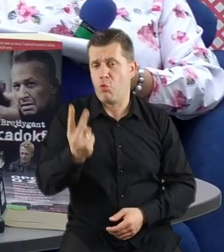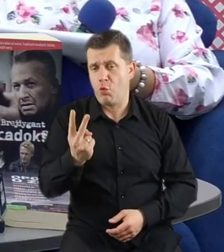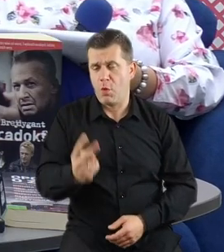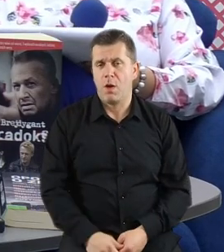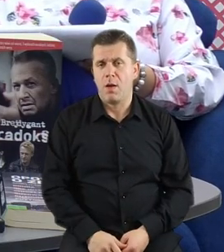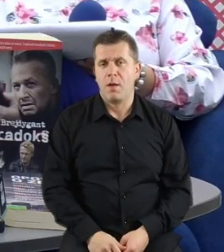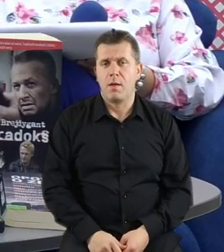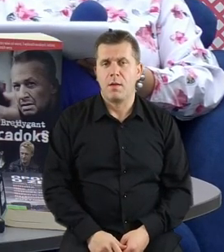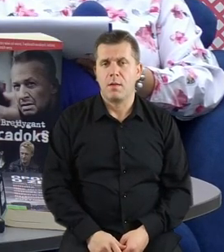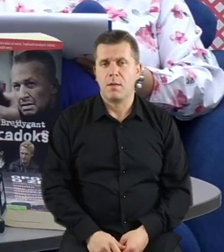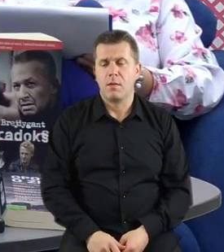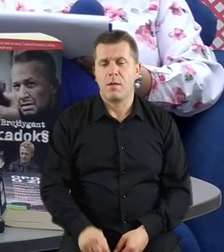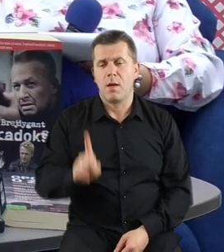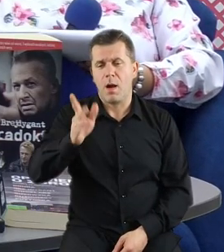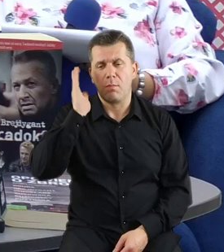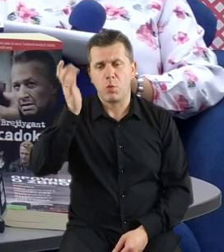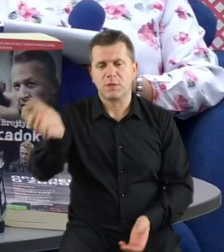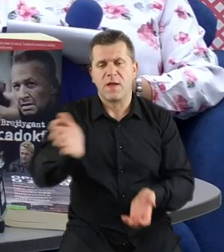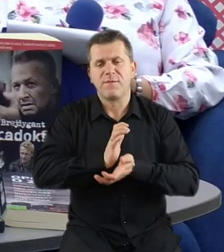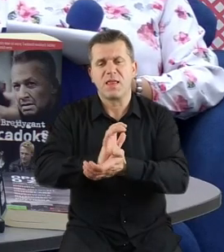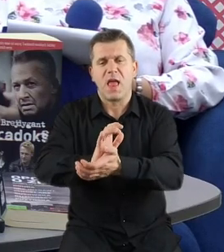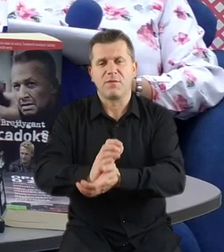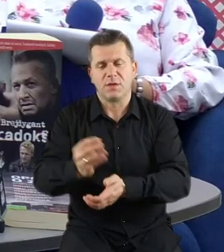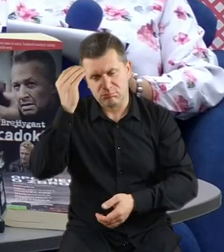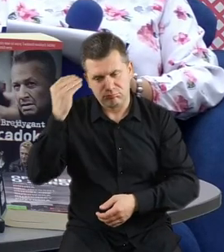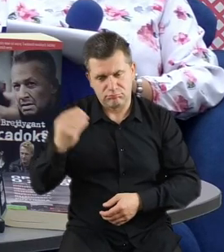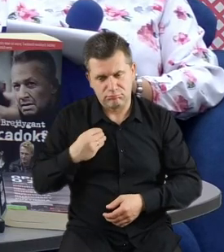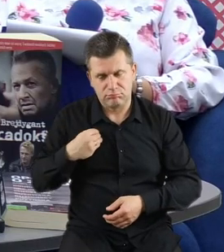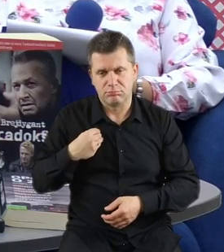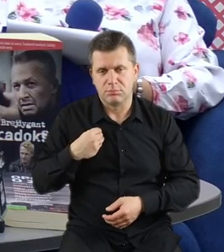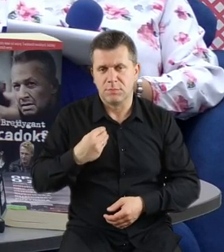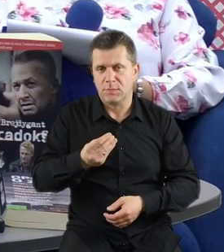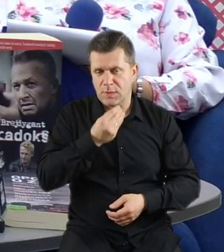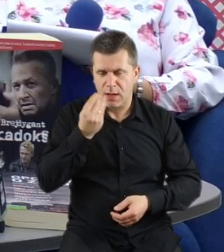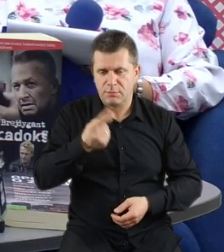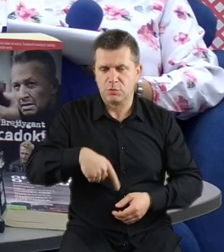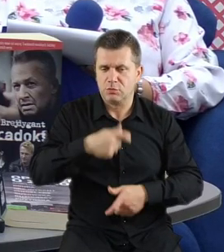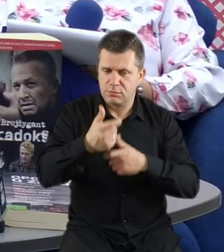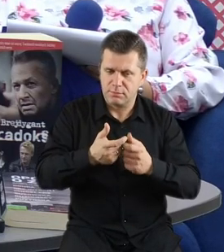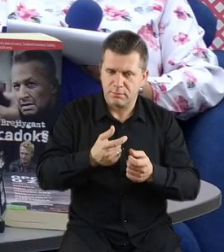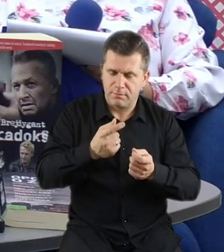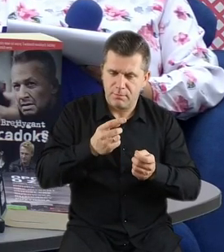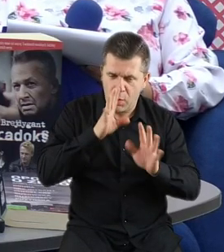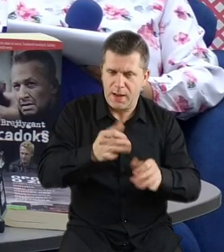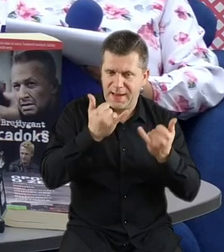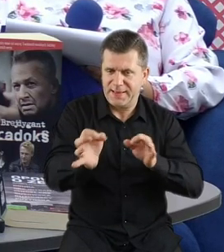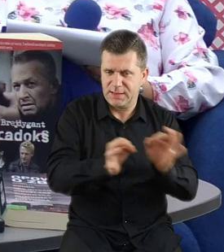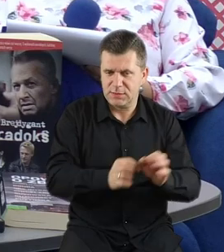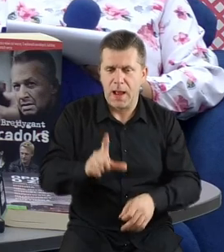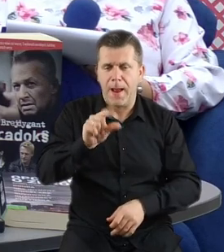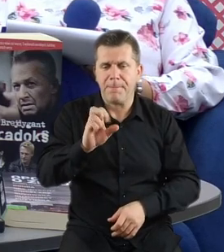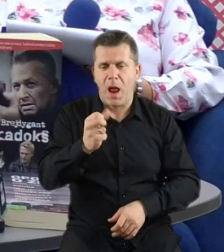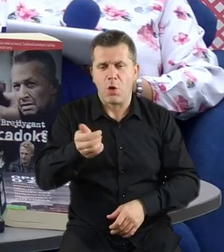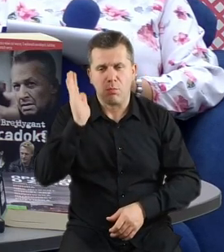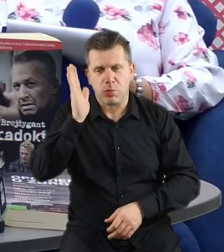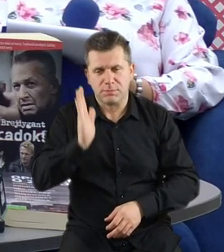później wydawnictwo poprosiło mnie, żebym jednak zagaił inną historią. Później wrócimy do paradoksu. No i